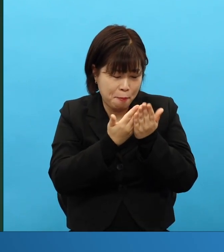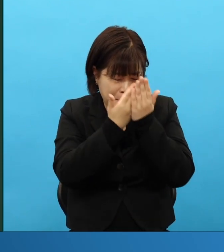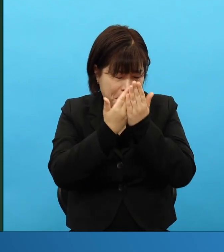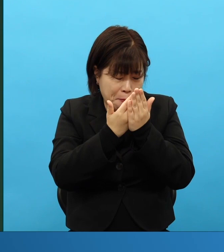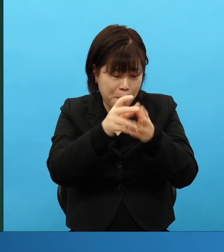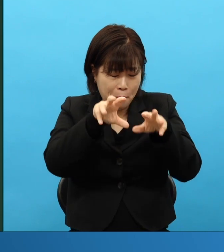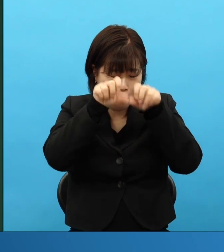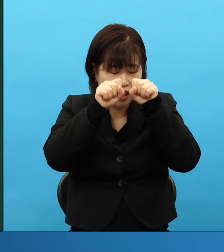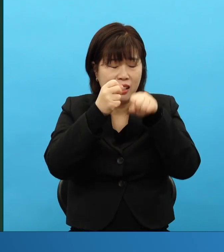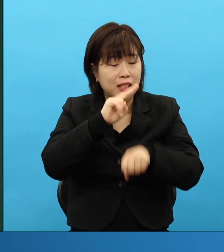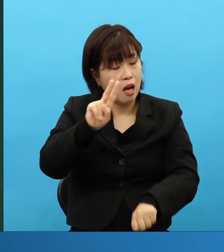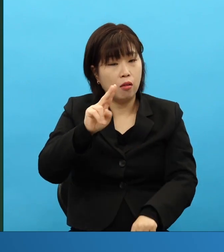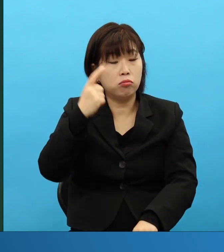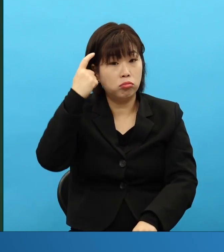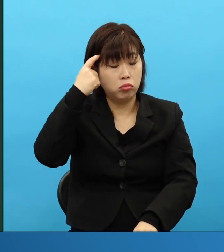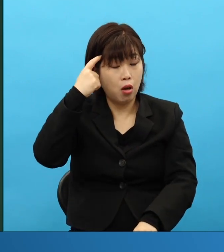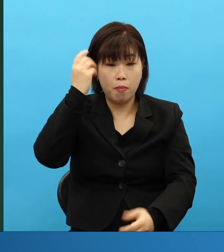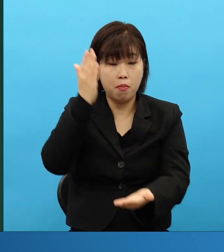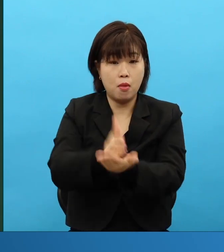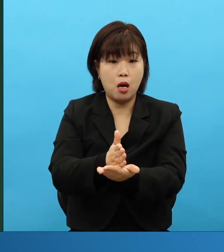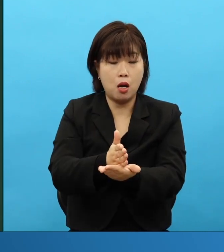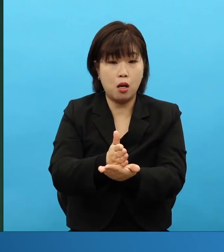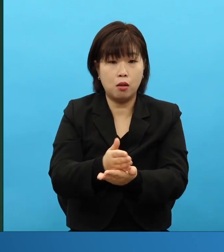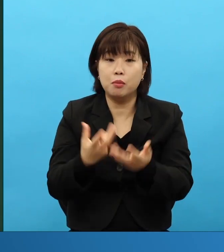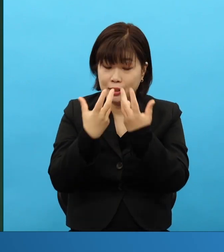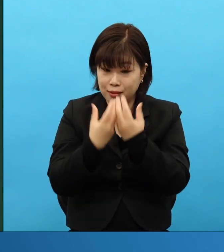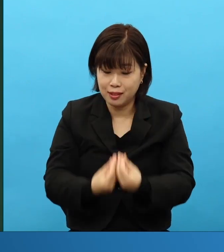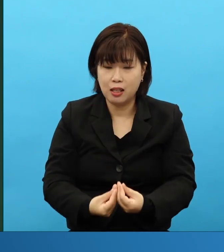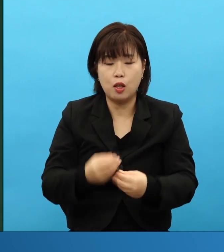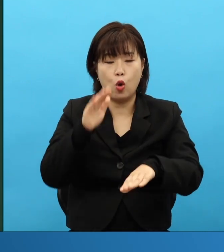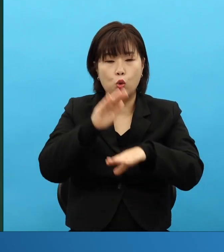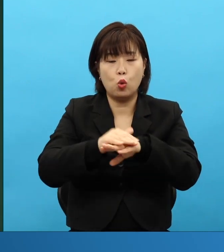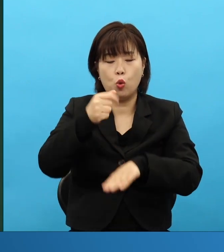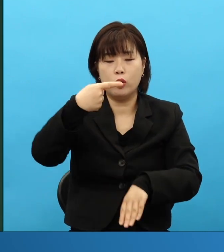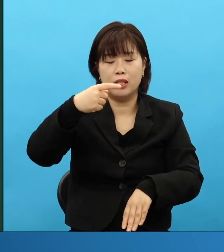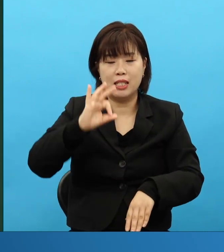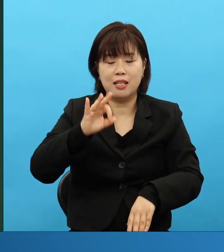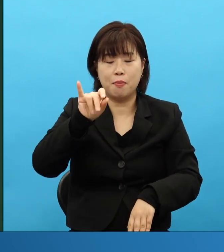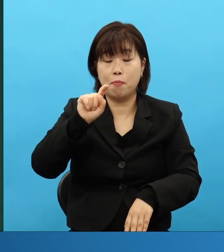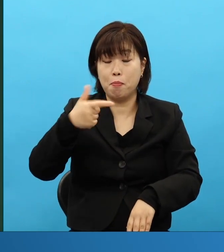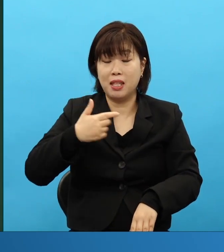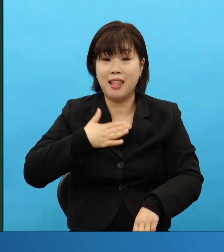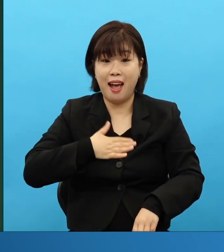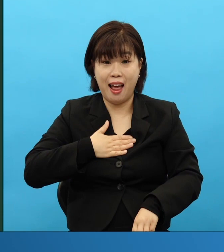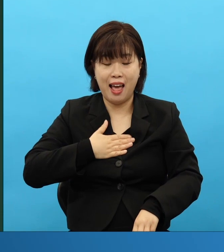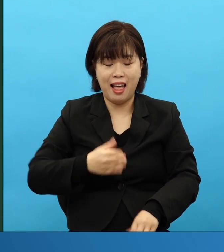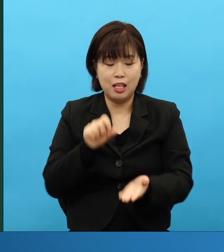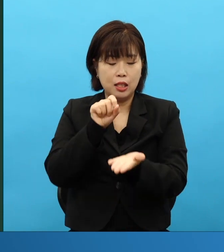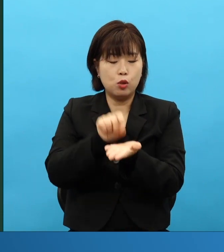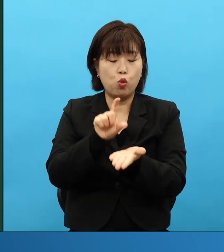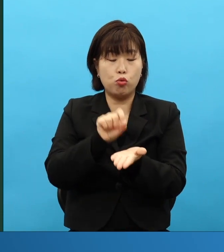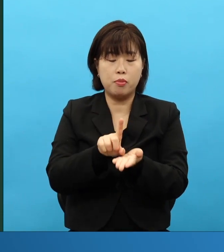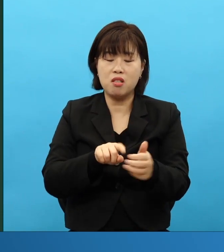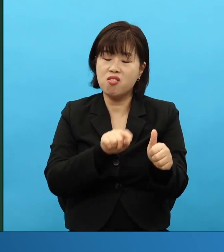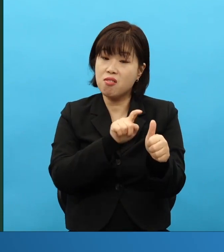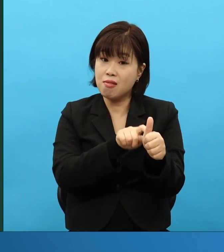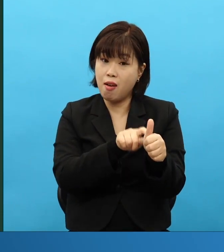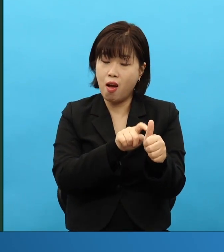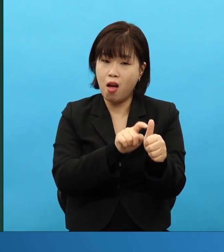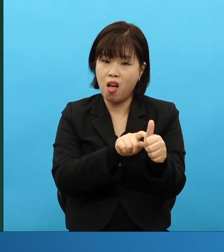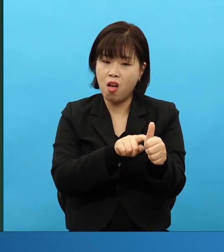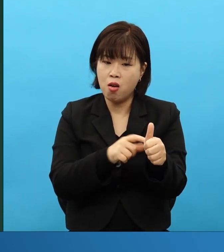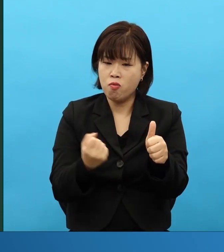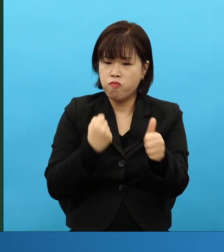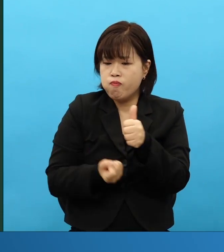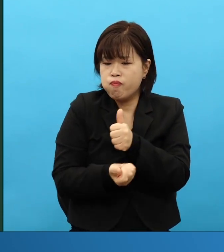if he did something else? 지금 손흥민의 영향은요. 그 다행스럽게 기독교인이요. 그 영향은요.